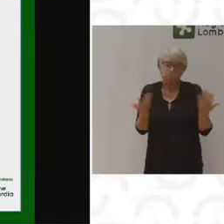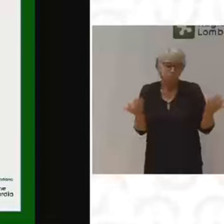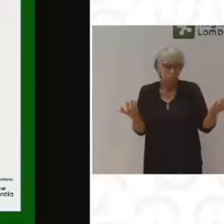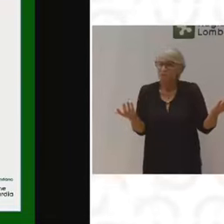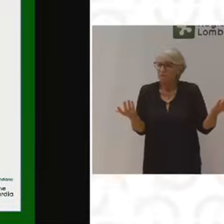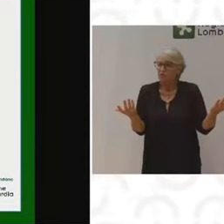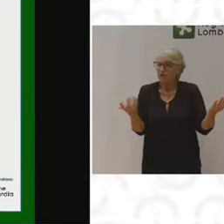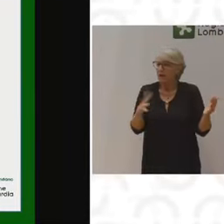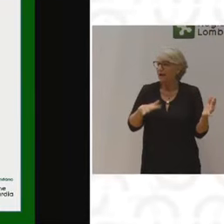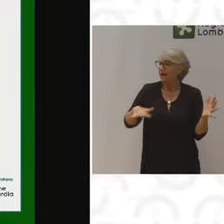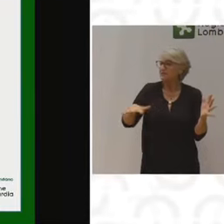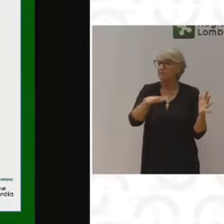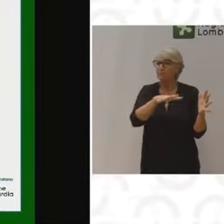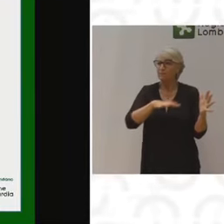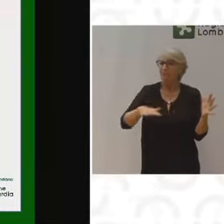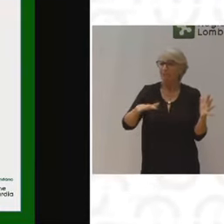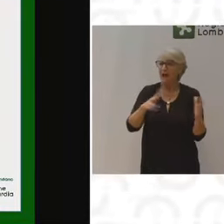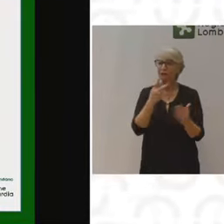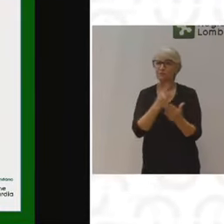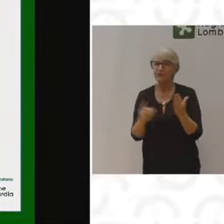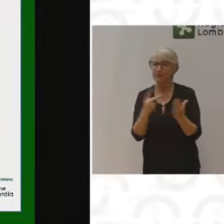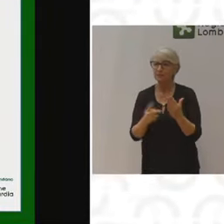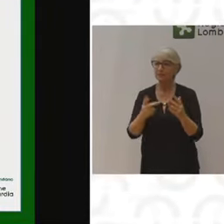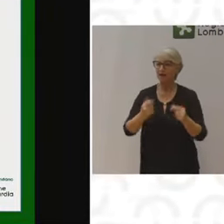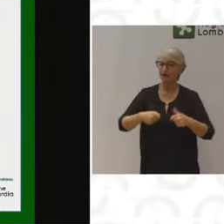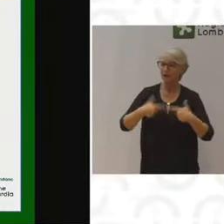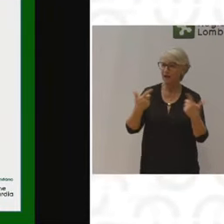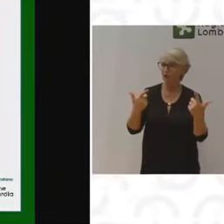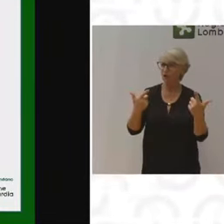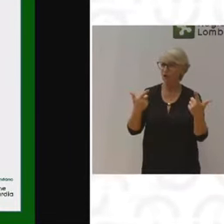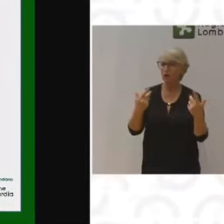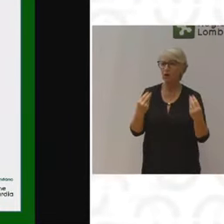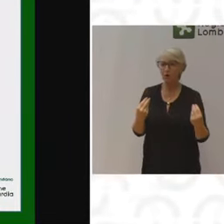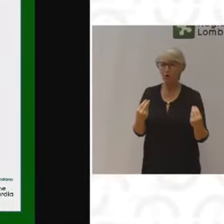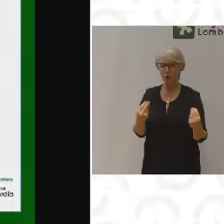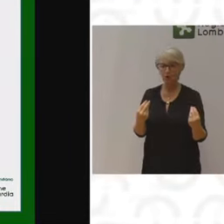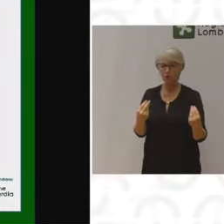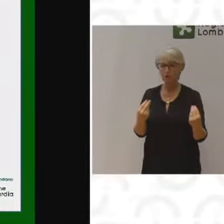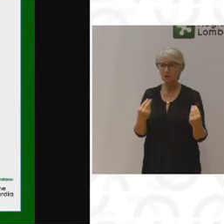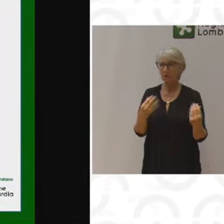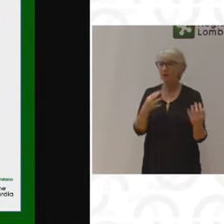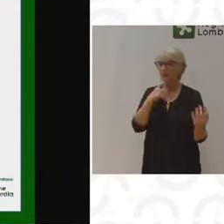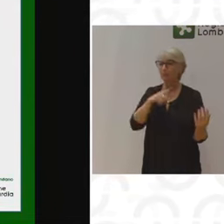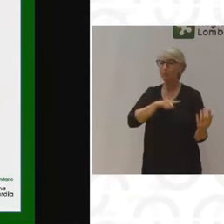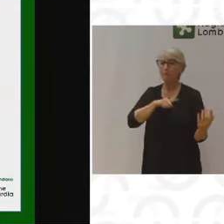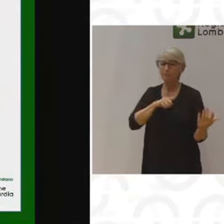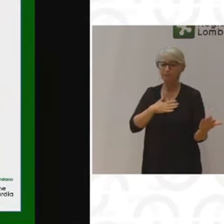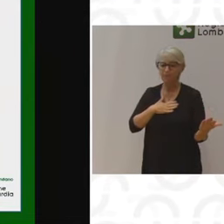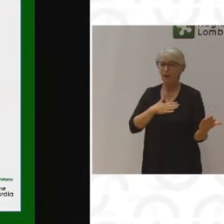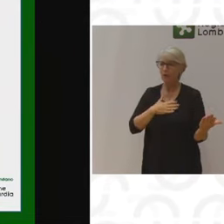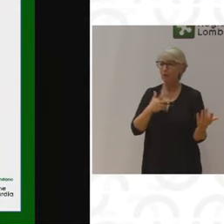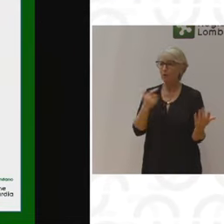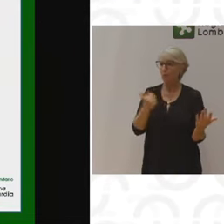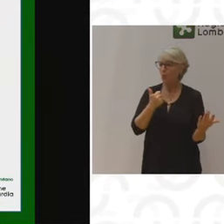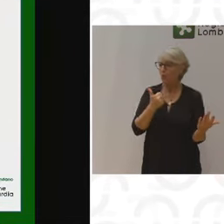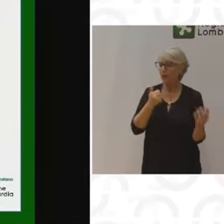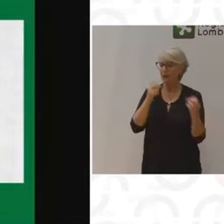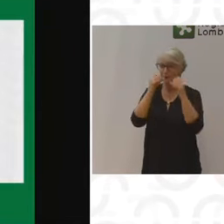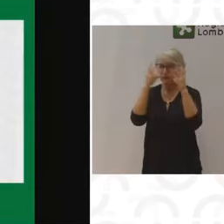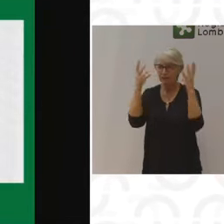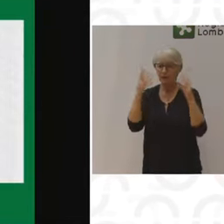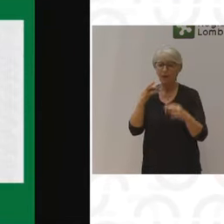anche spazio da cui partire, sperimentare, rilanciare. E cosa? Rilanciare la propria idea unica